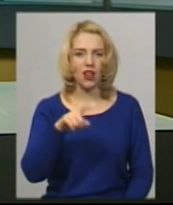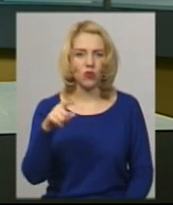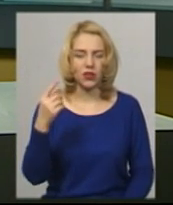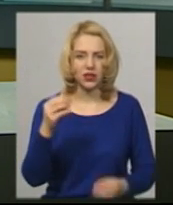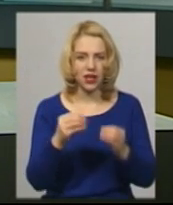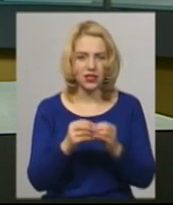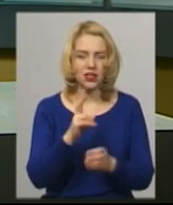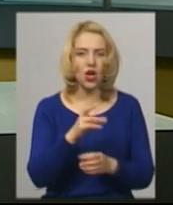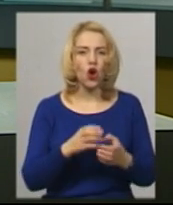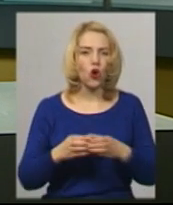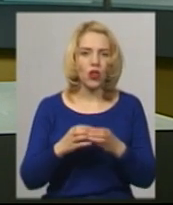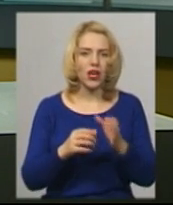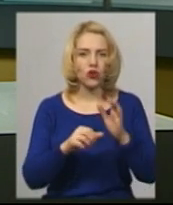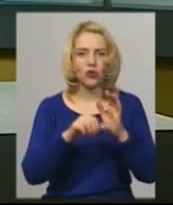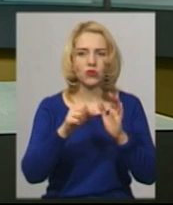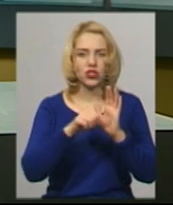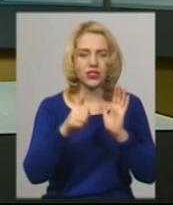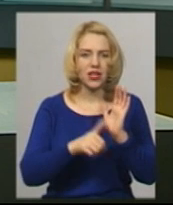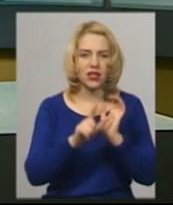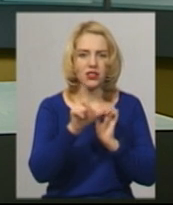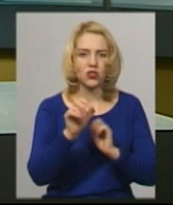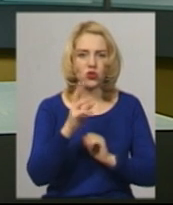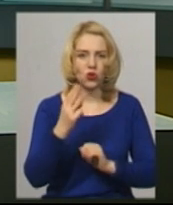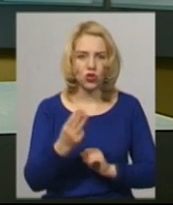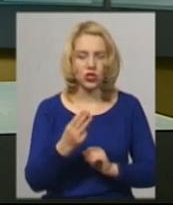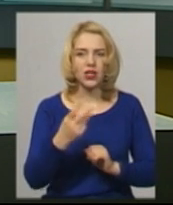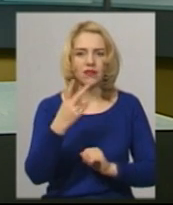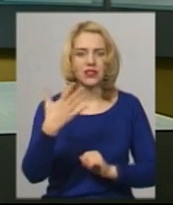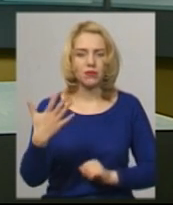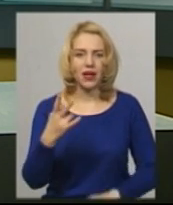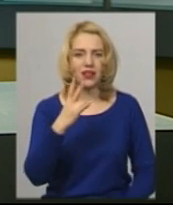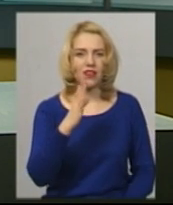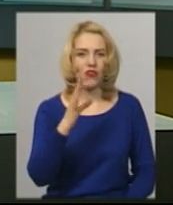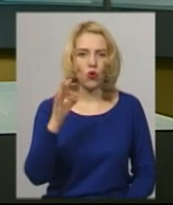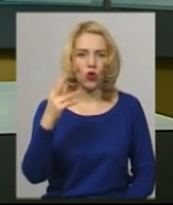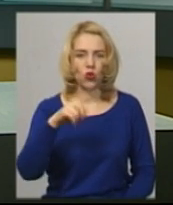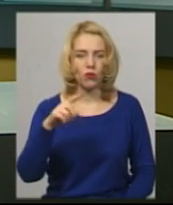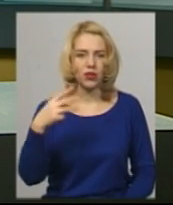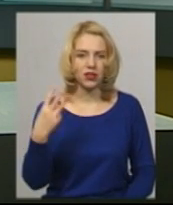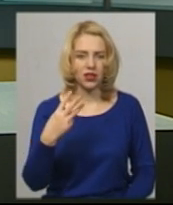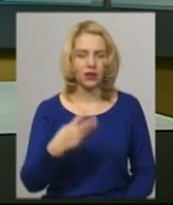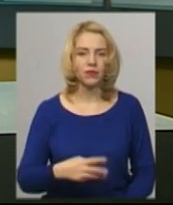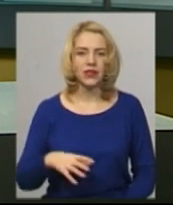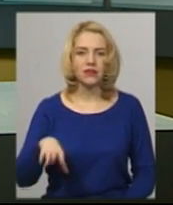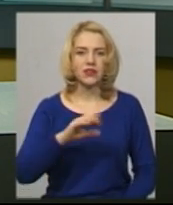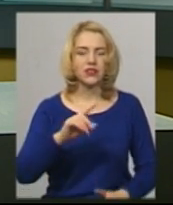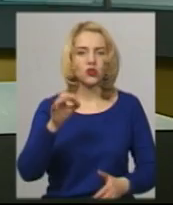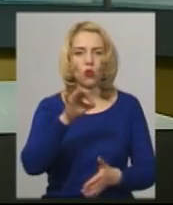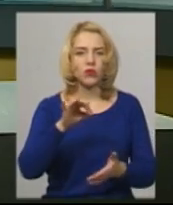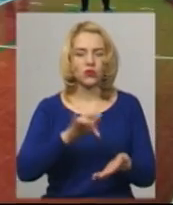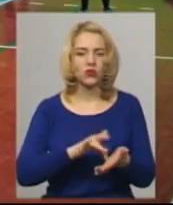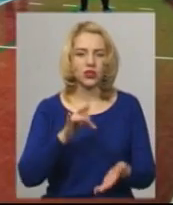колегіум номер 16, ЗОШ номер 25 та НВО 23 – усі з обласного центру. Подробиці далі у сюжеті.